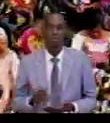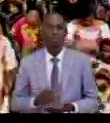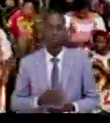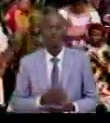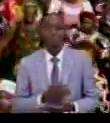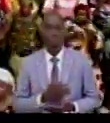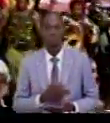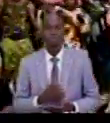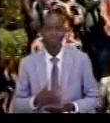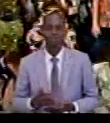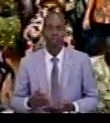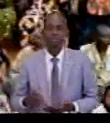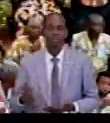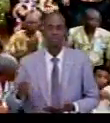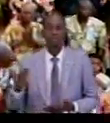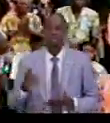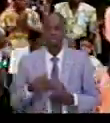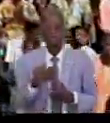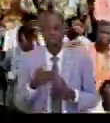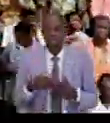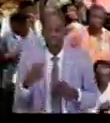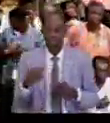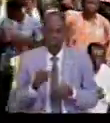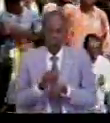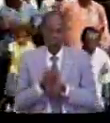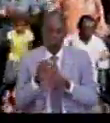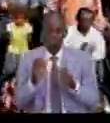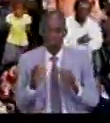Le rocher s'est déplacé,